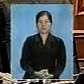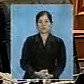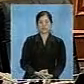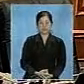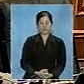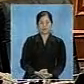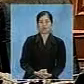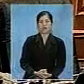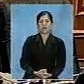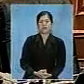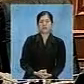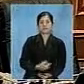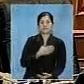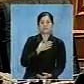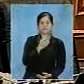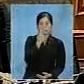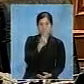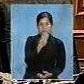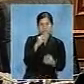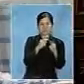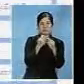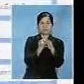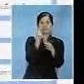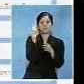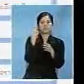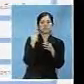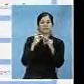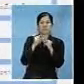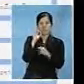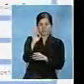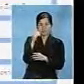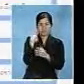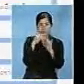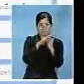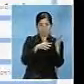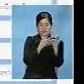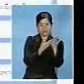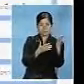ขออนุญาตเจ้าหน้าที่ไปที่แผ่นฉายที่9เลยครับมาตรการทางด้านการเงิน